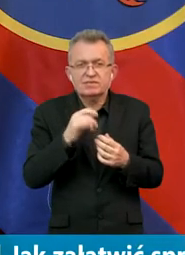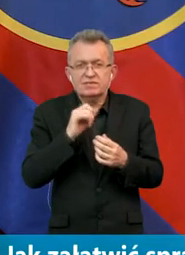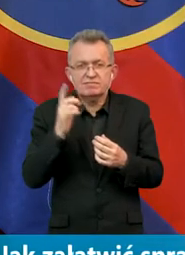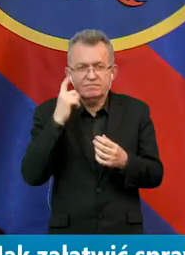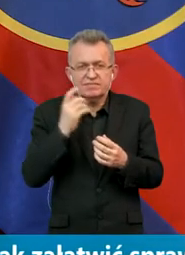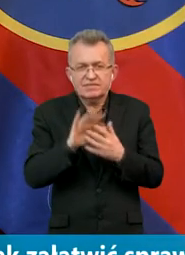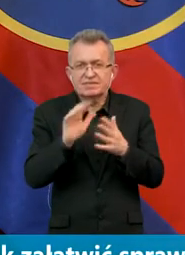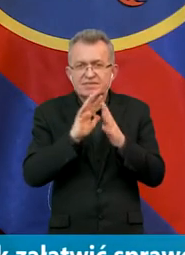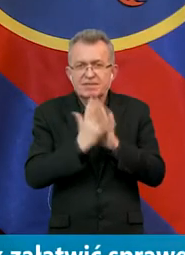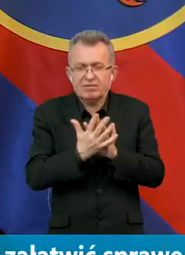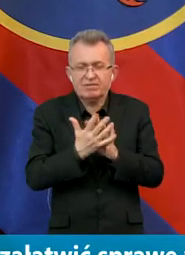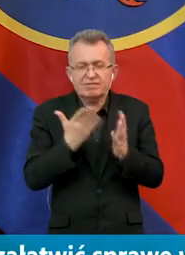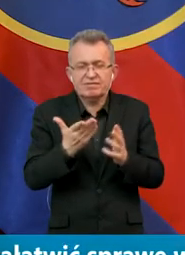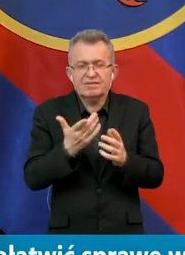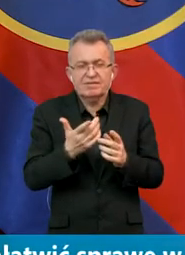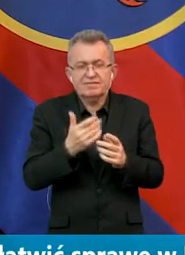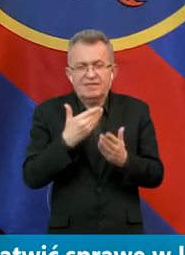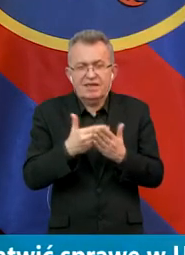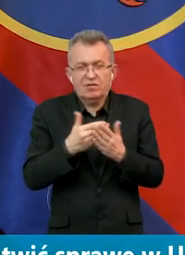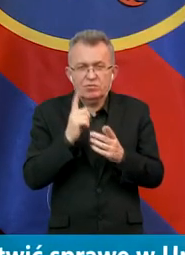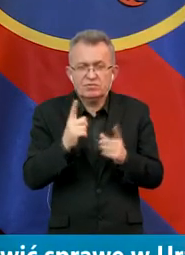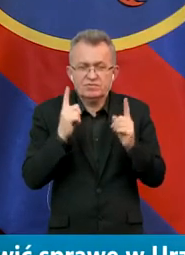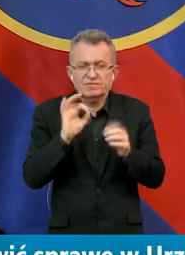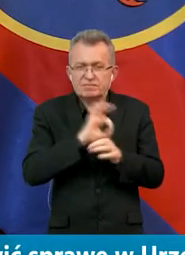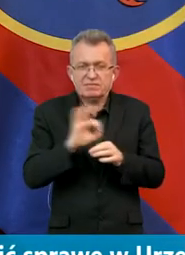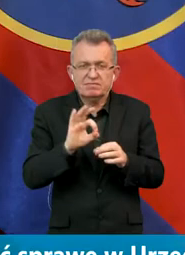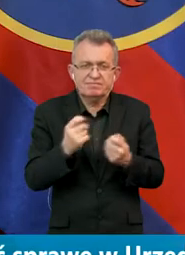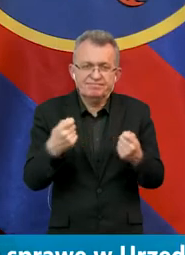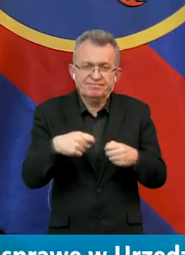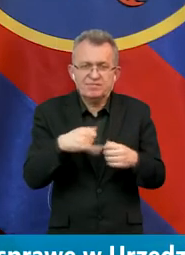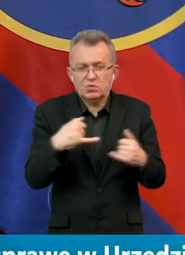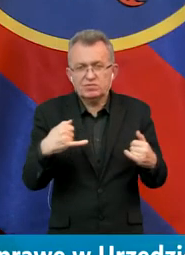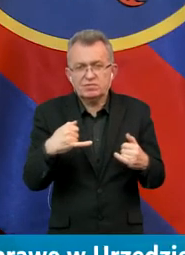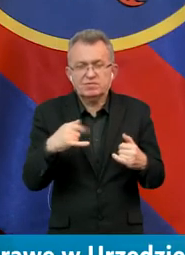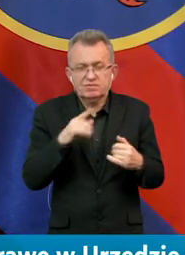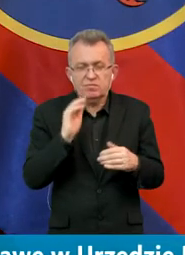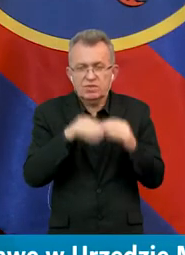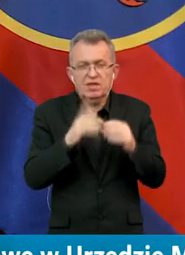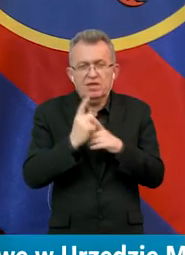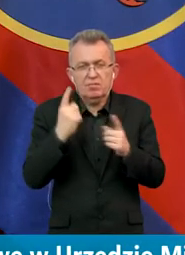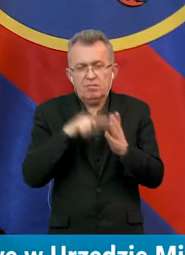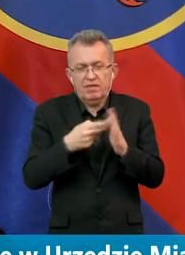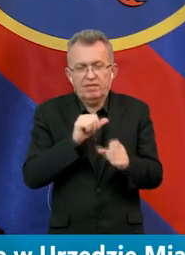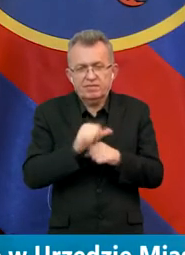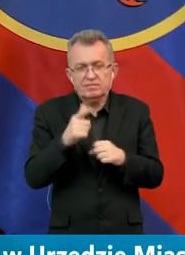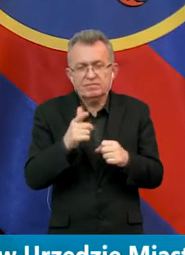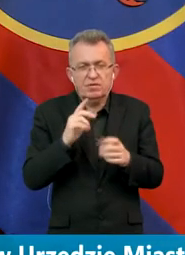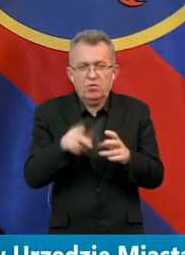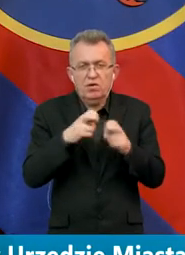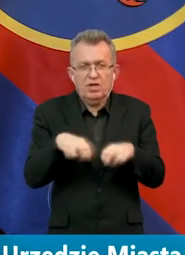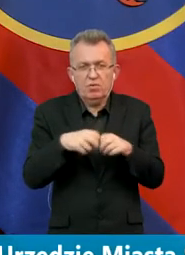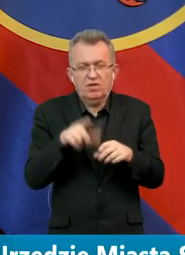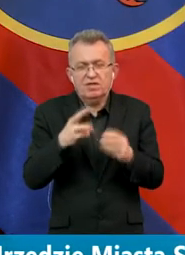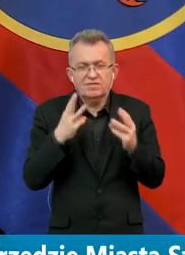zabytkowym i po prostu musimy określone technologie tam stosować. Dlatego też szykujemy się do tego remontu. To jest na